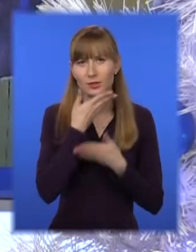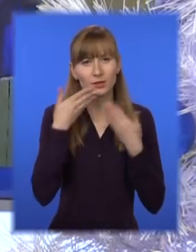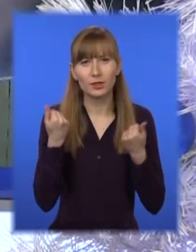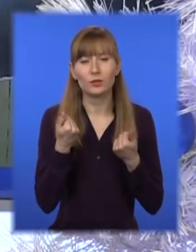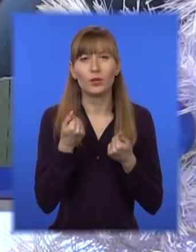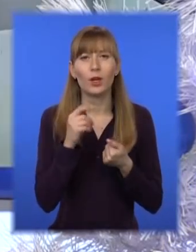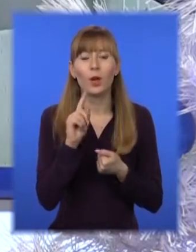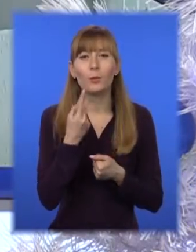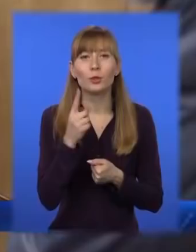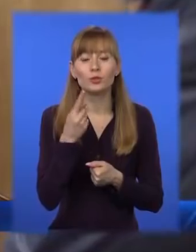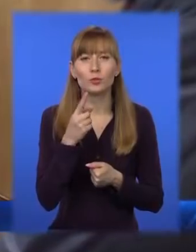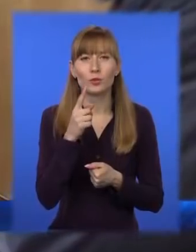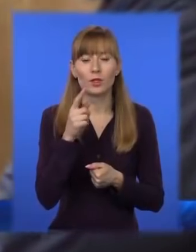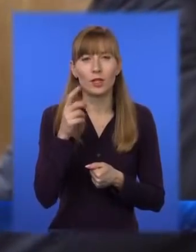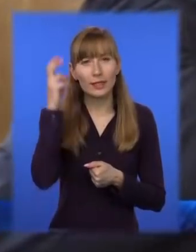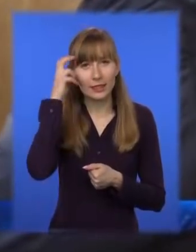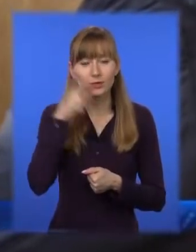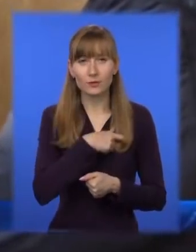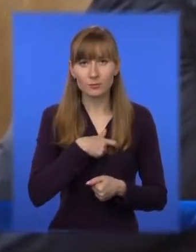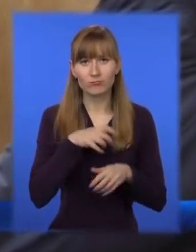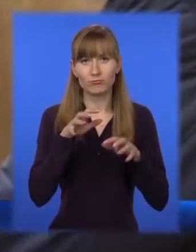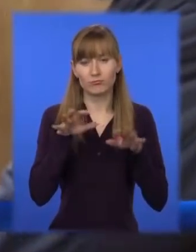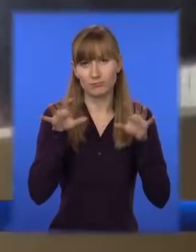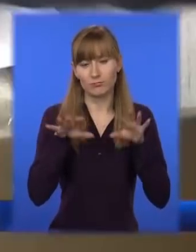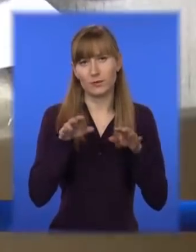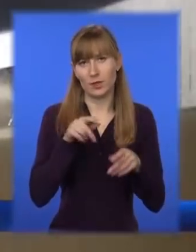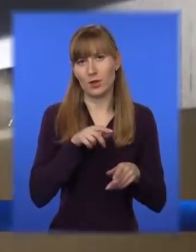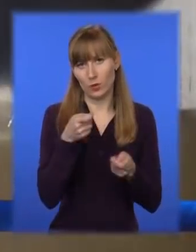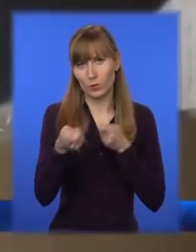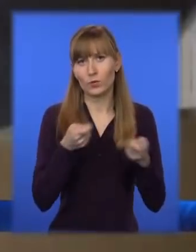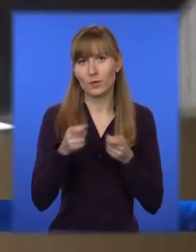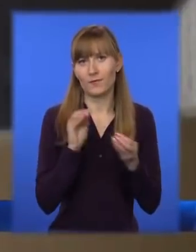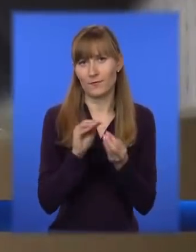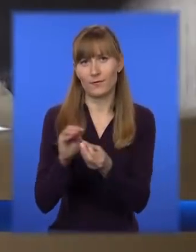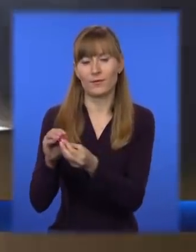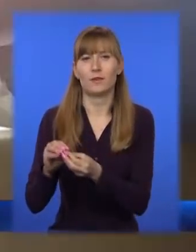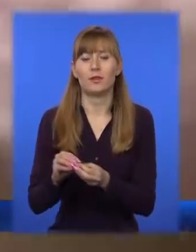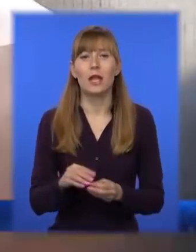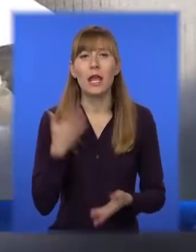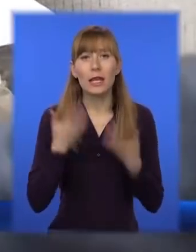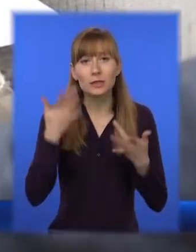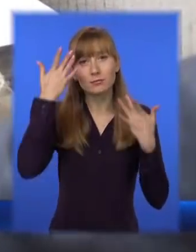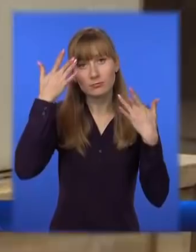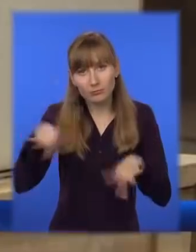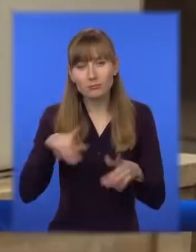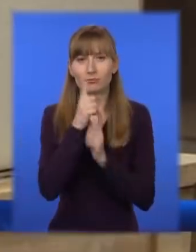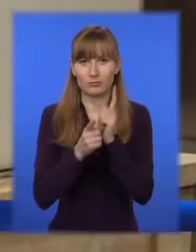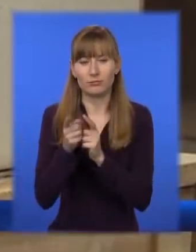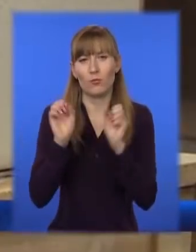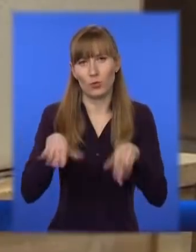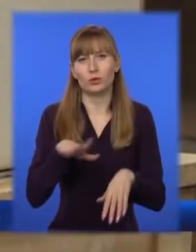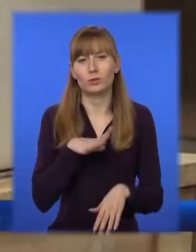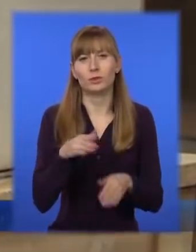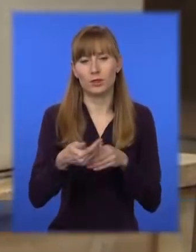коаліція триматиметься міцно за свої мандати. Адже якщо розхитати ситуацію, наслідки можуть бути непередбачувані.